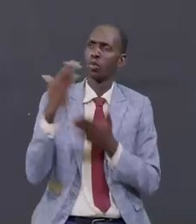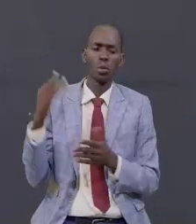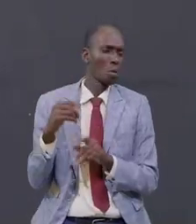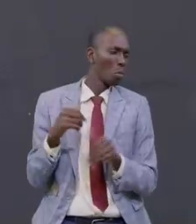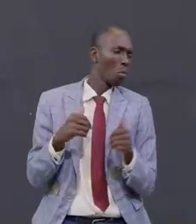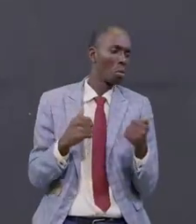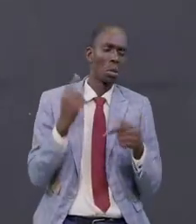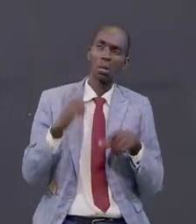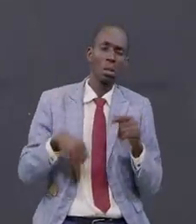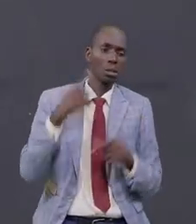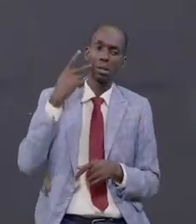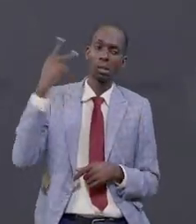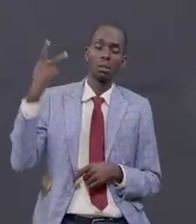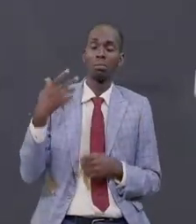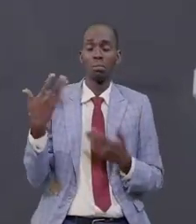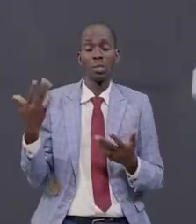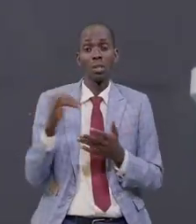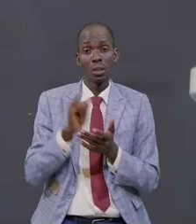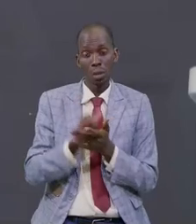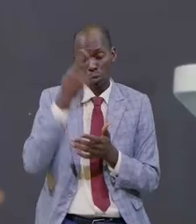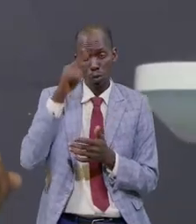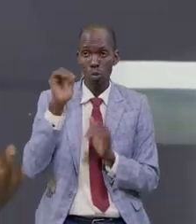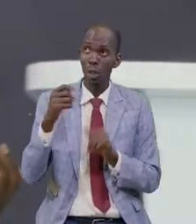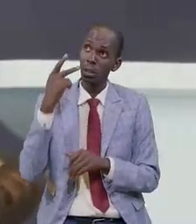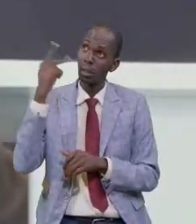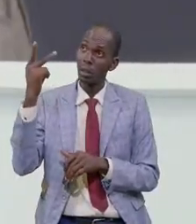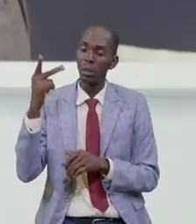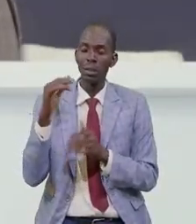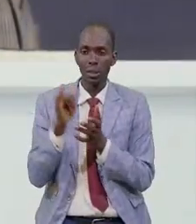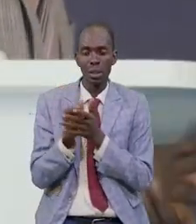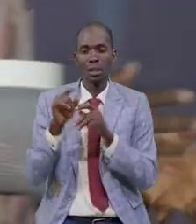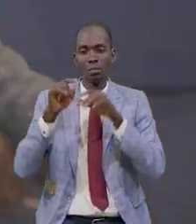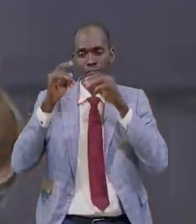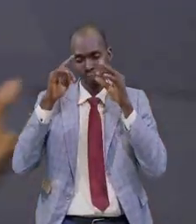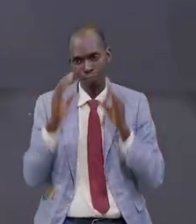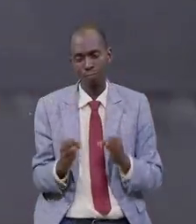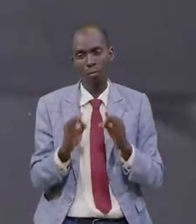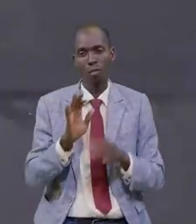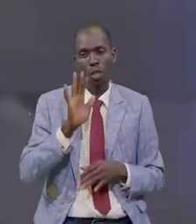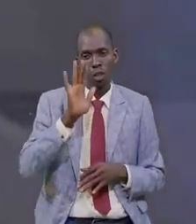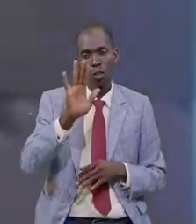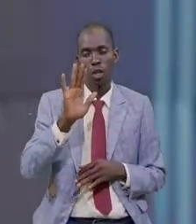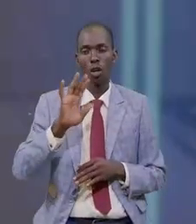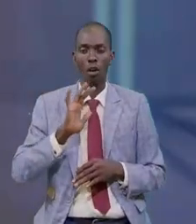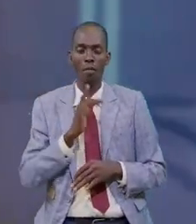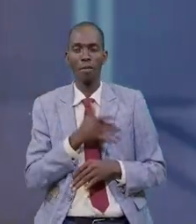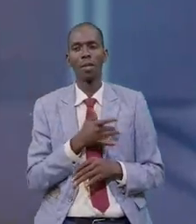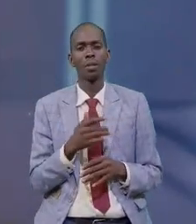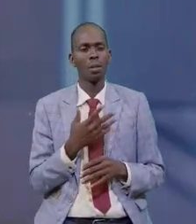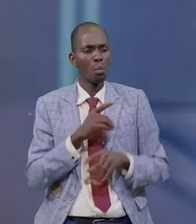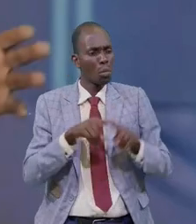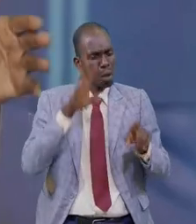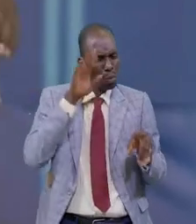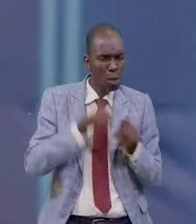cela détermine votre conviction il avait un rêve et ils l'ont